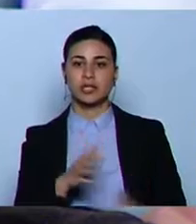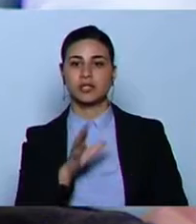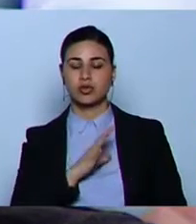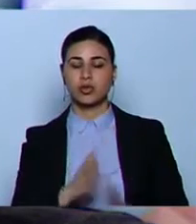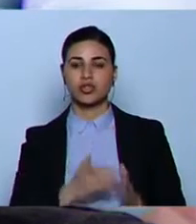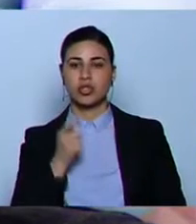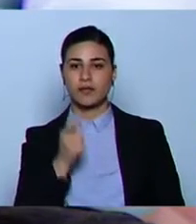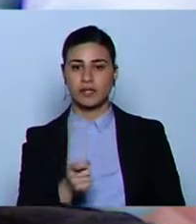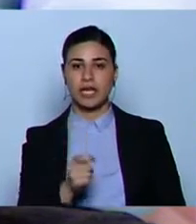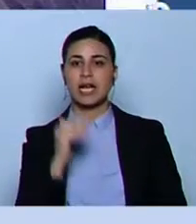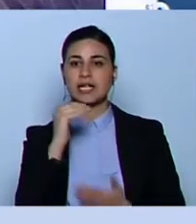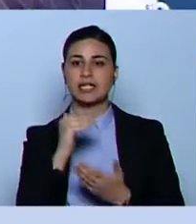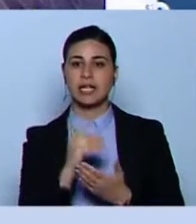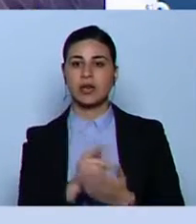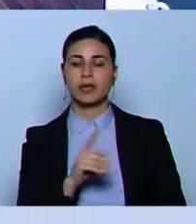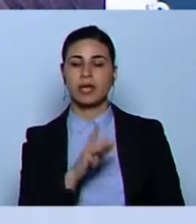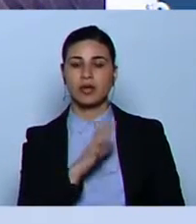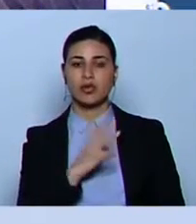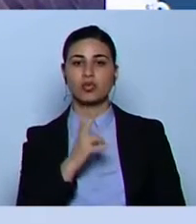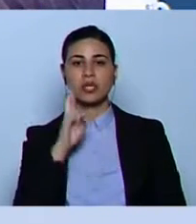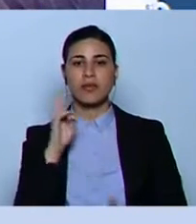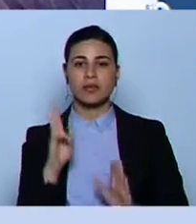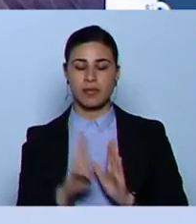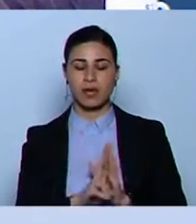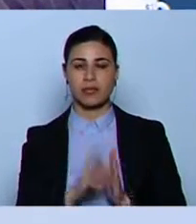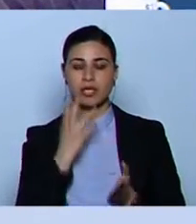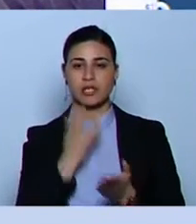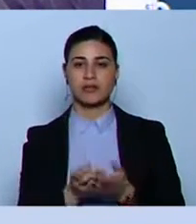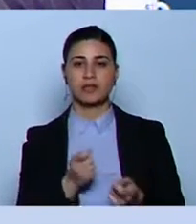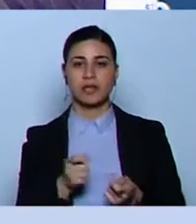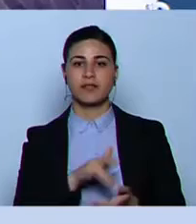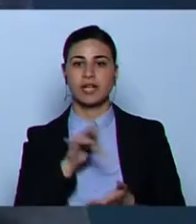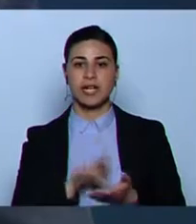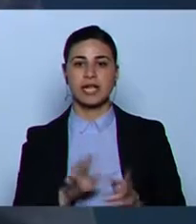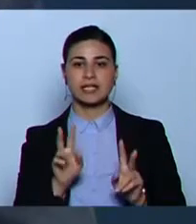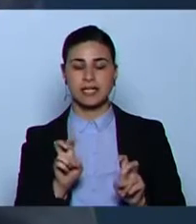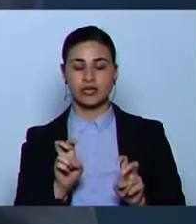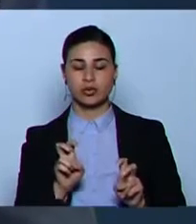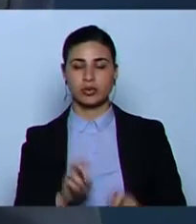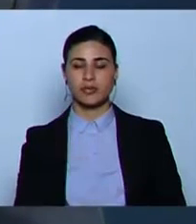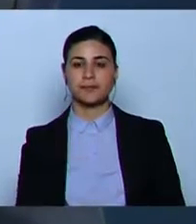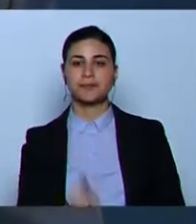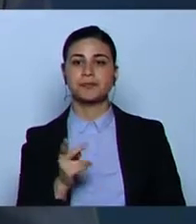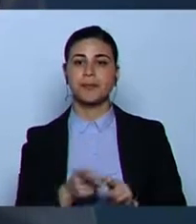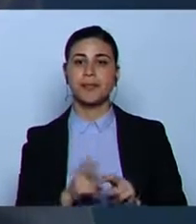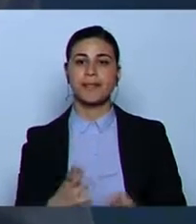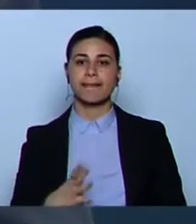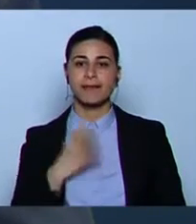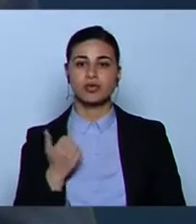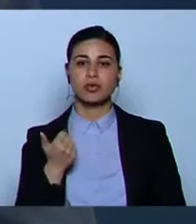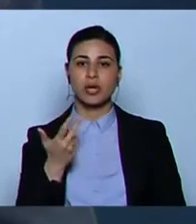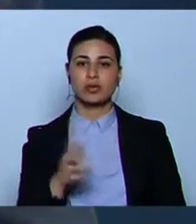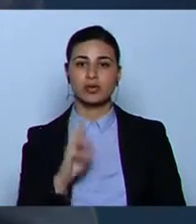შევიდა, კრიტერიუმები, თუ რა კრიტერიუმებს უნდა დაქვემდებარებოდა თვითმმართველი ქალაქის სტატუსი, ეს იყო რაოდენობა და ასე